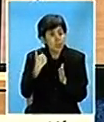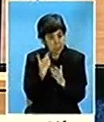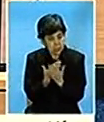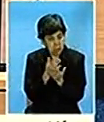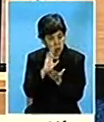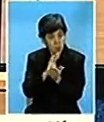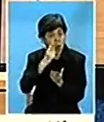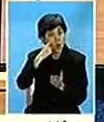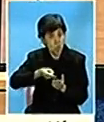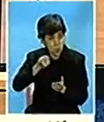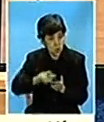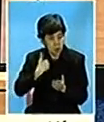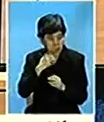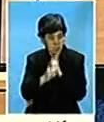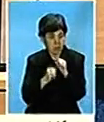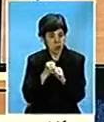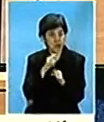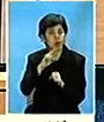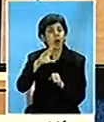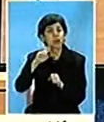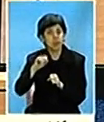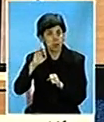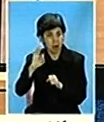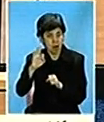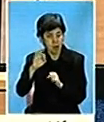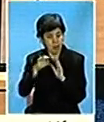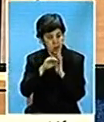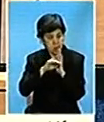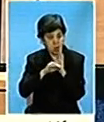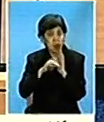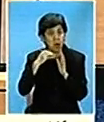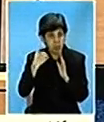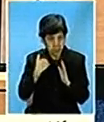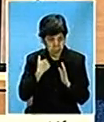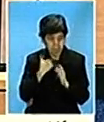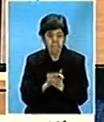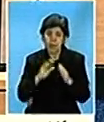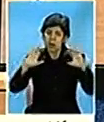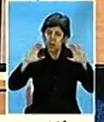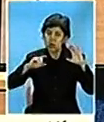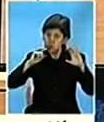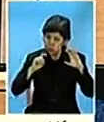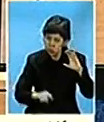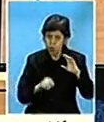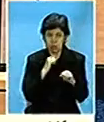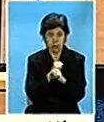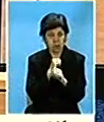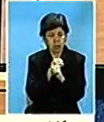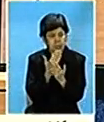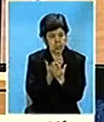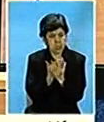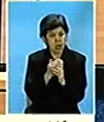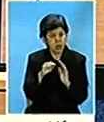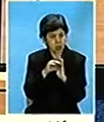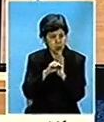าสู่สมดุลในปี2559ดังที่ได้ประกาศไว้รัฐบาลคงจะต้องรักษาวินัยการเงินการค